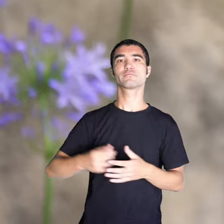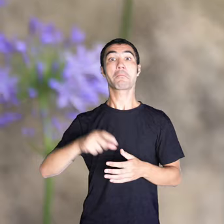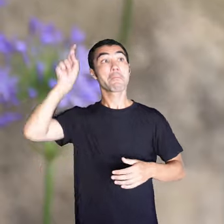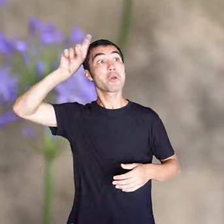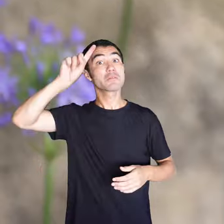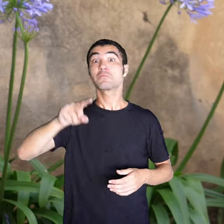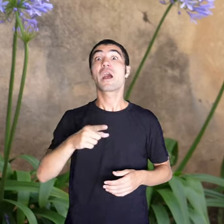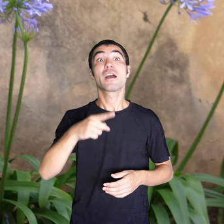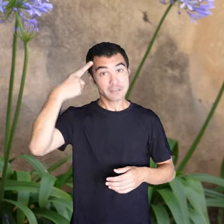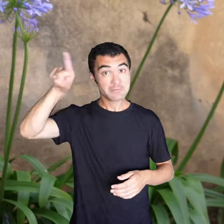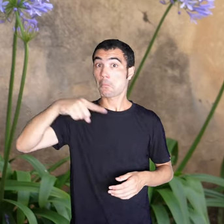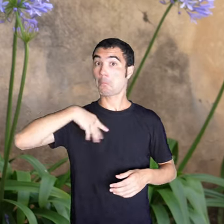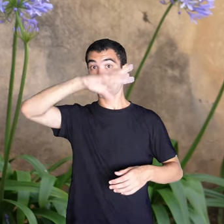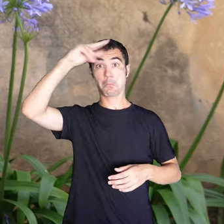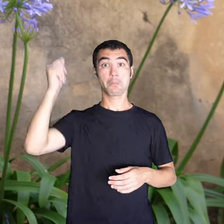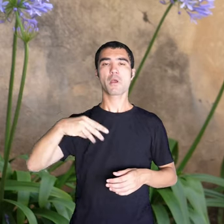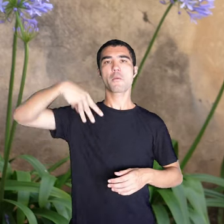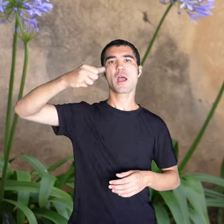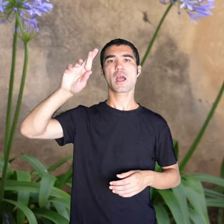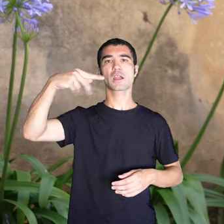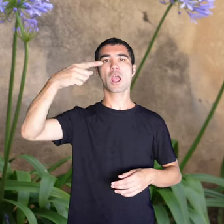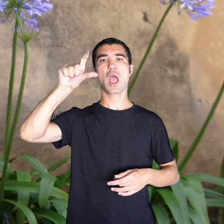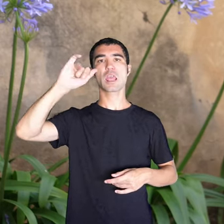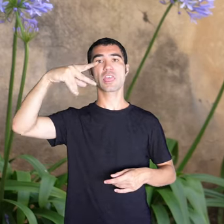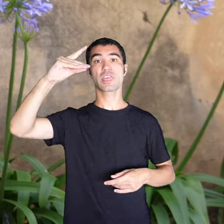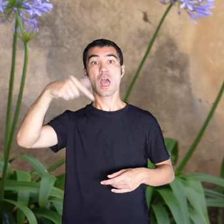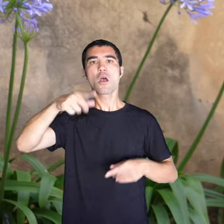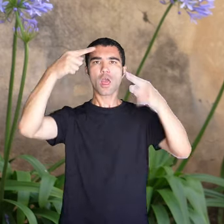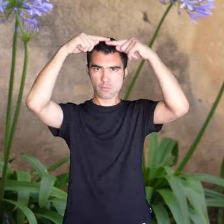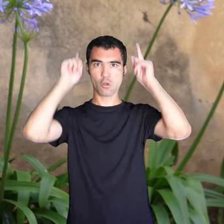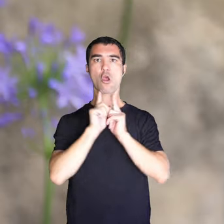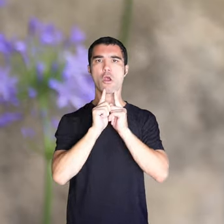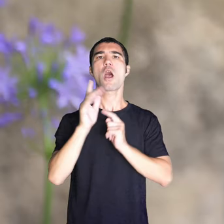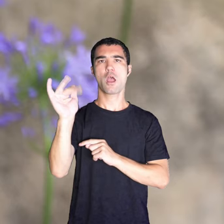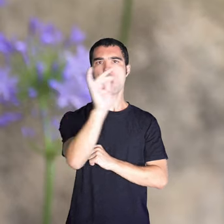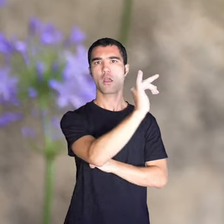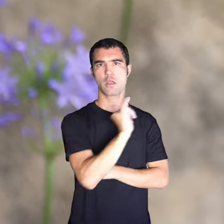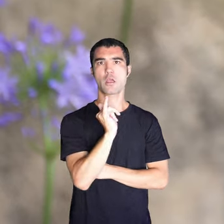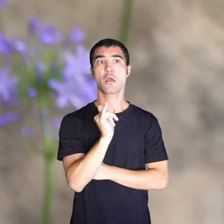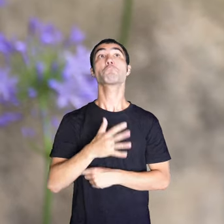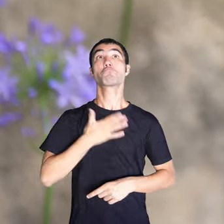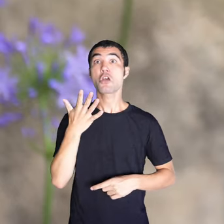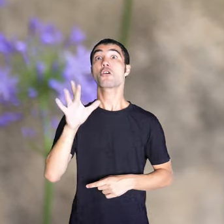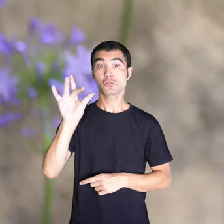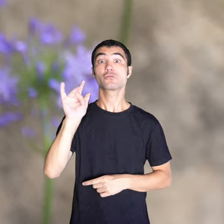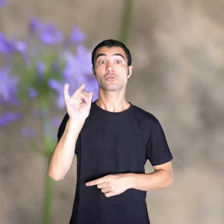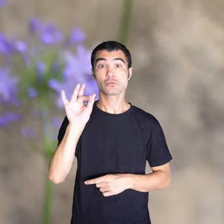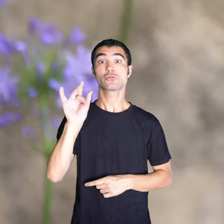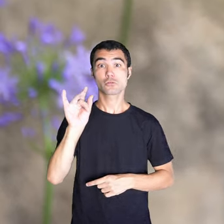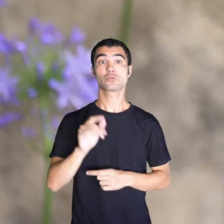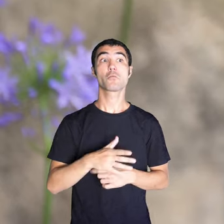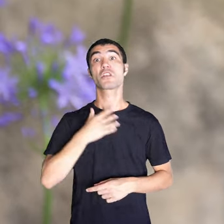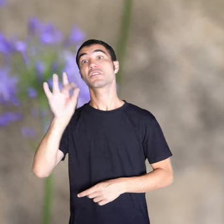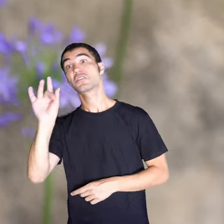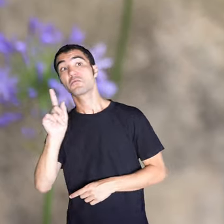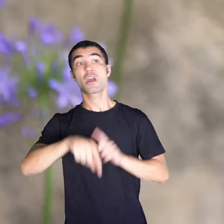no me'n recordo cap. Per Margalida hi havia una monja. Hi havia monges. Sí, Ventura sí, i qualque dia no, i qualque